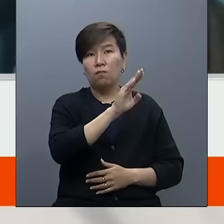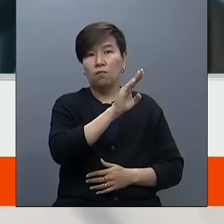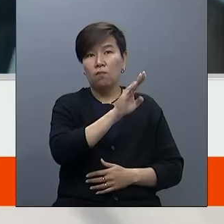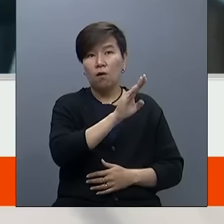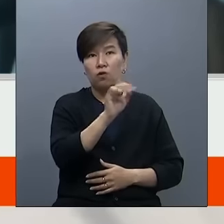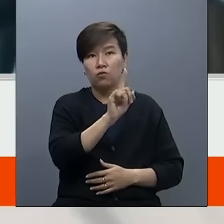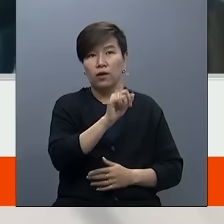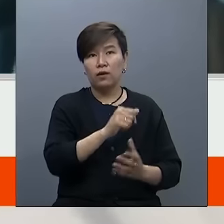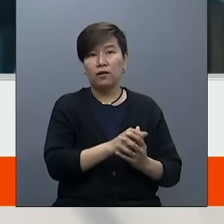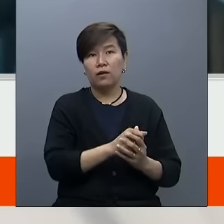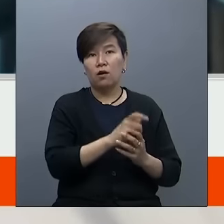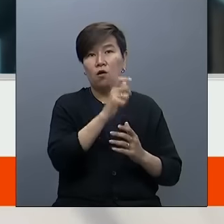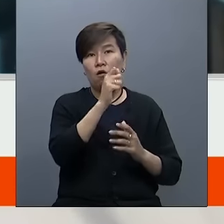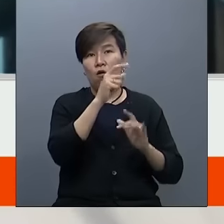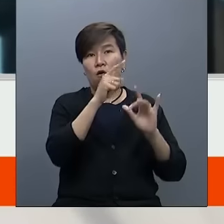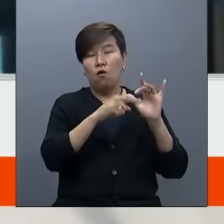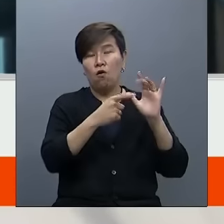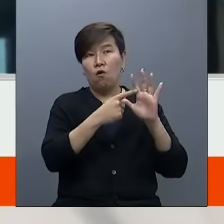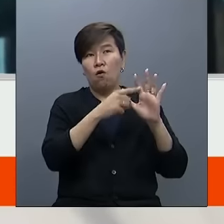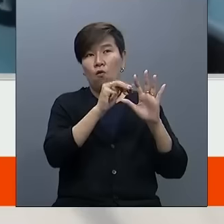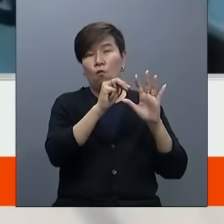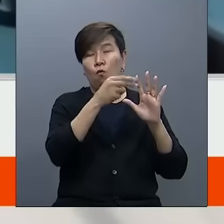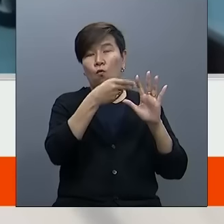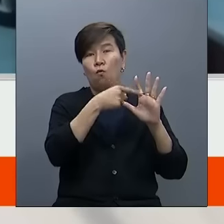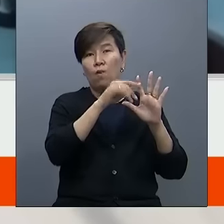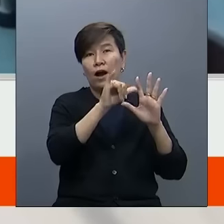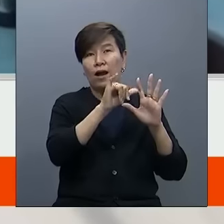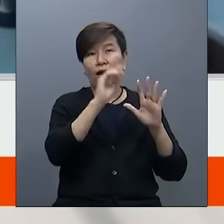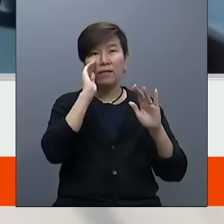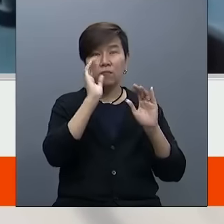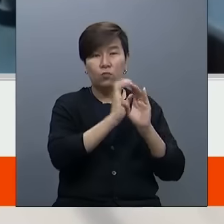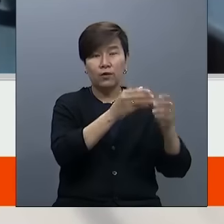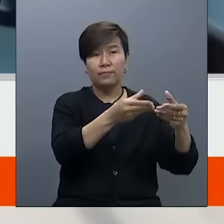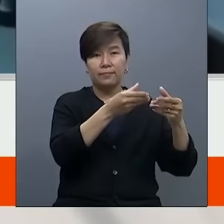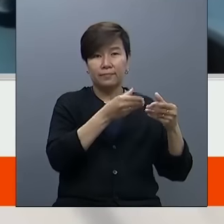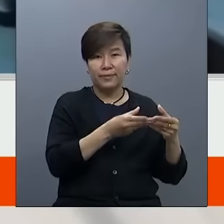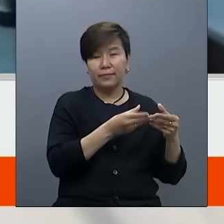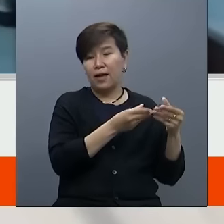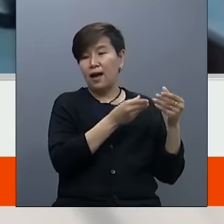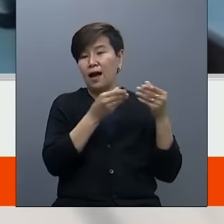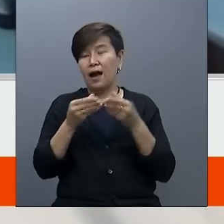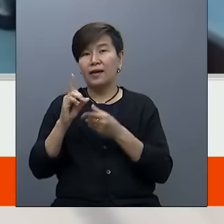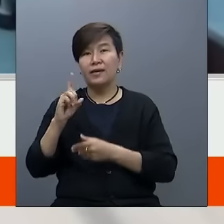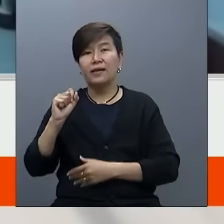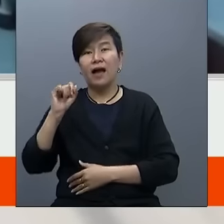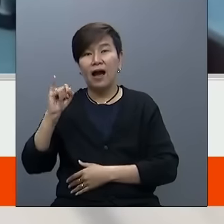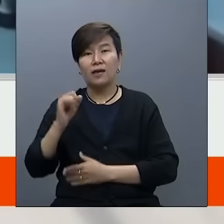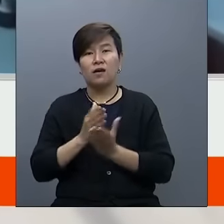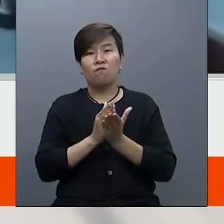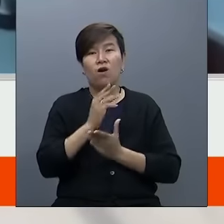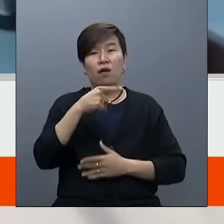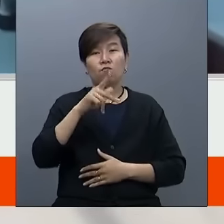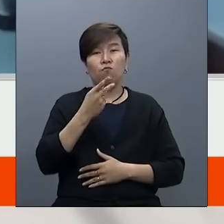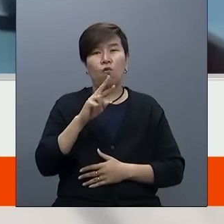าชาวบ้านเรียกว่าพรบ.อุ้มหายเนี่ยเมื่อตำรวจรับเรื่องสอบสวนเมื่อดีเอสไอรับเรื่องสอบสวนหรือฝ่ายปกครองรับเรื่องสอบส